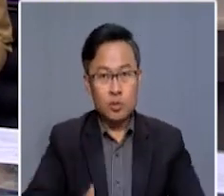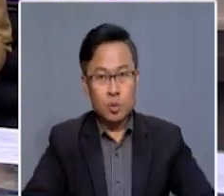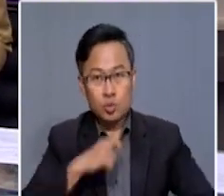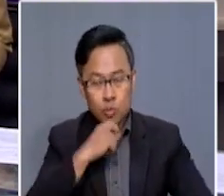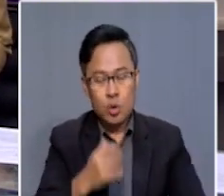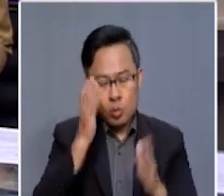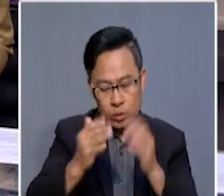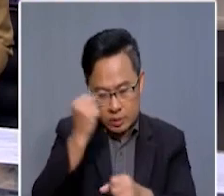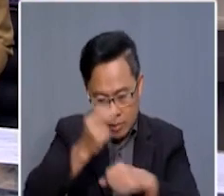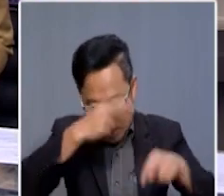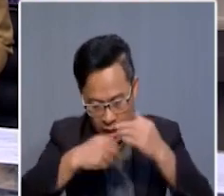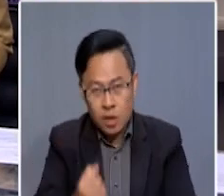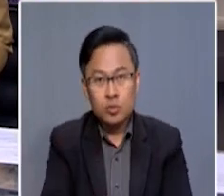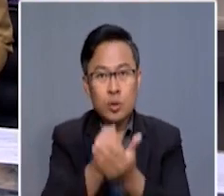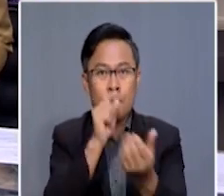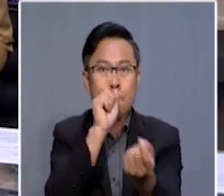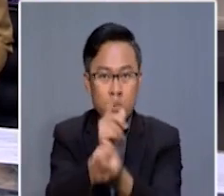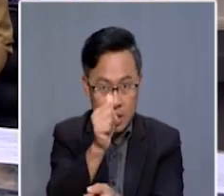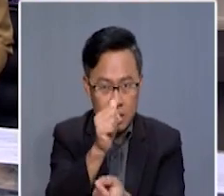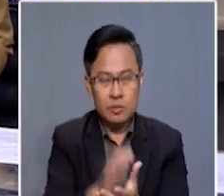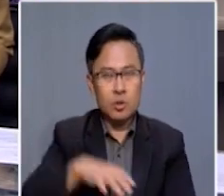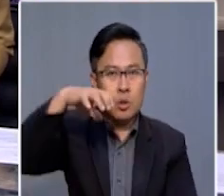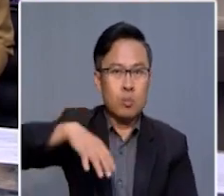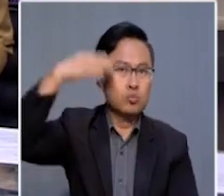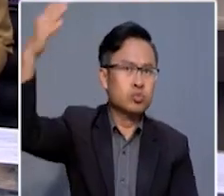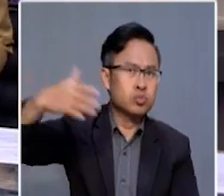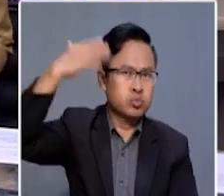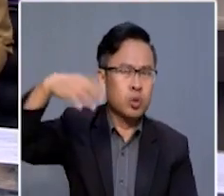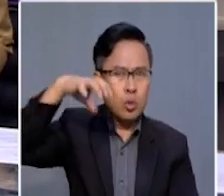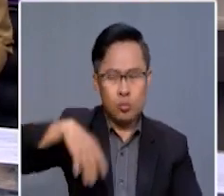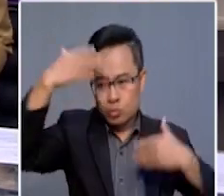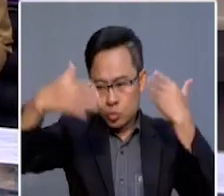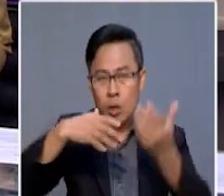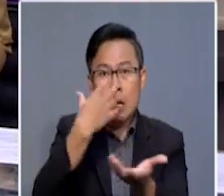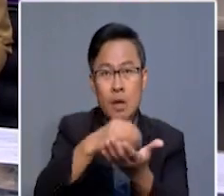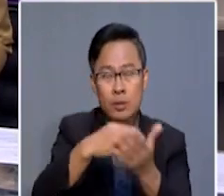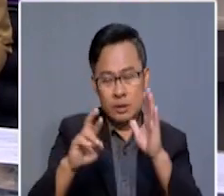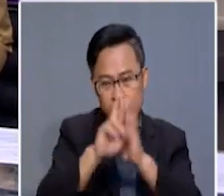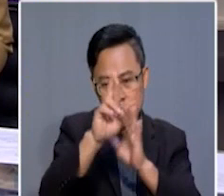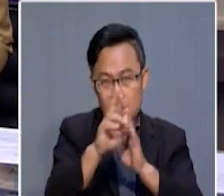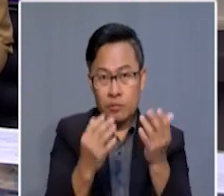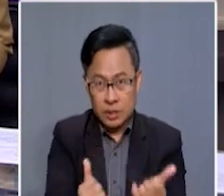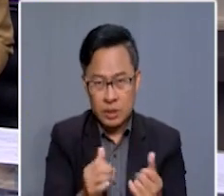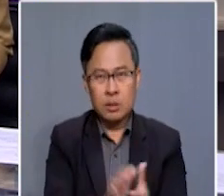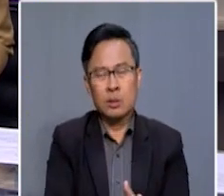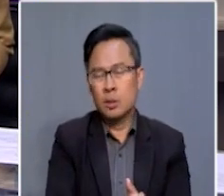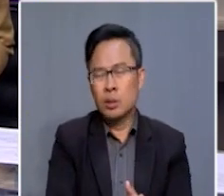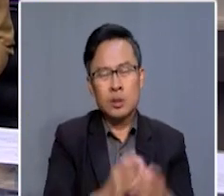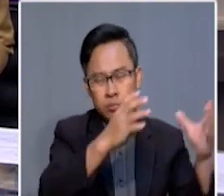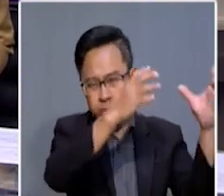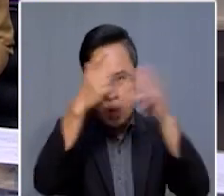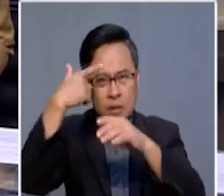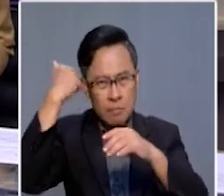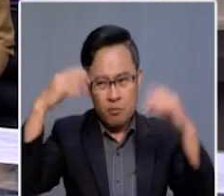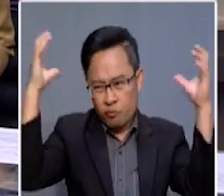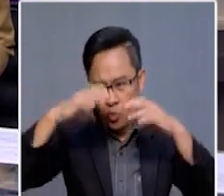ารกิจได้สำเร็จนะคะขณะที่ทางกรมอุตุนิยมวิทยาก็ยังคงรายงานสภาพอากาศในพื้นที่จังหวัดเชียงรายวันนี้ยังไม่เป็นใจค่ะเพราะว่า